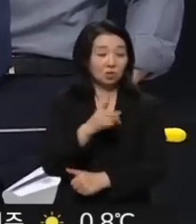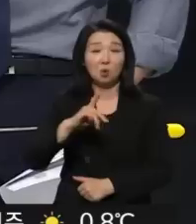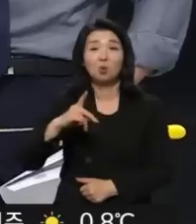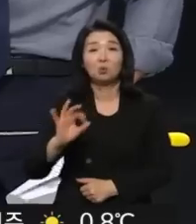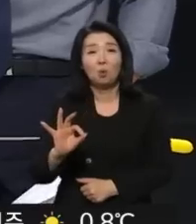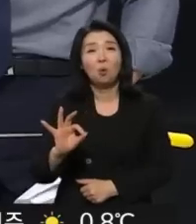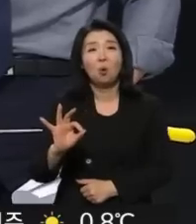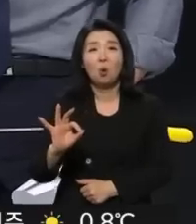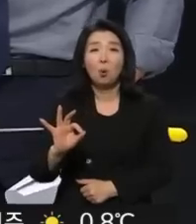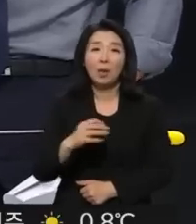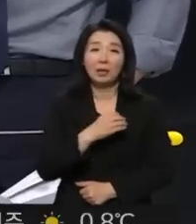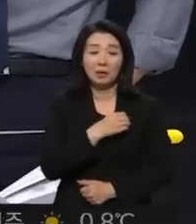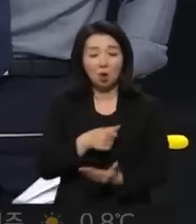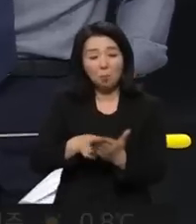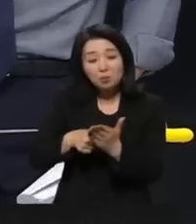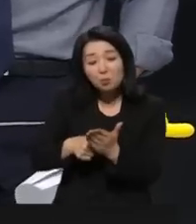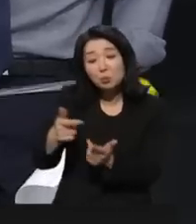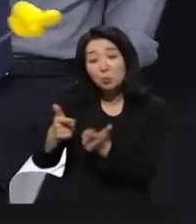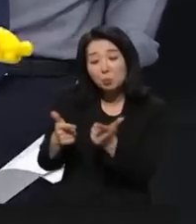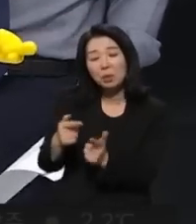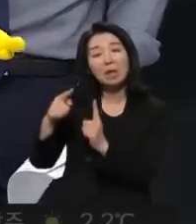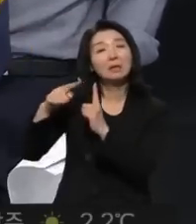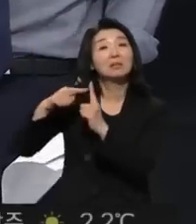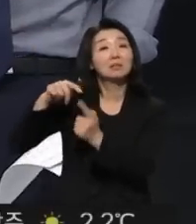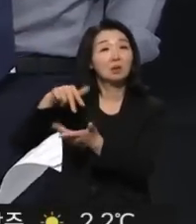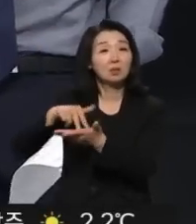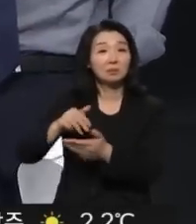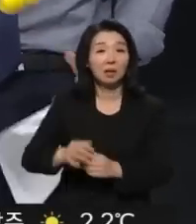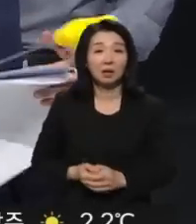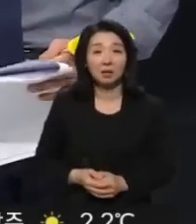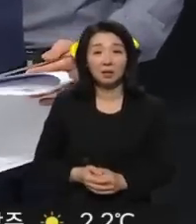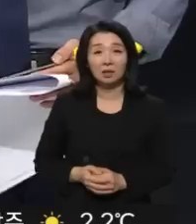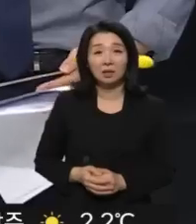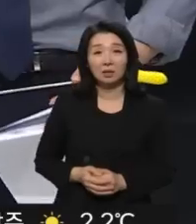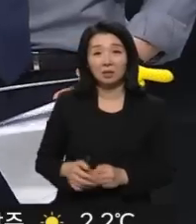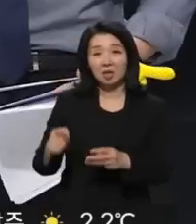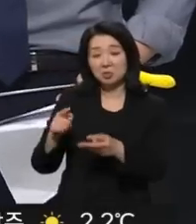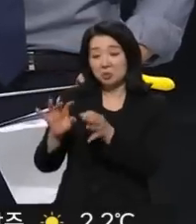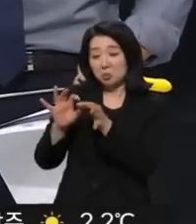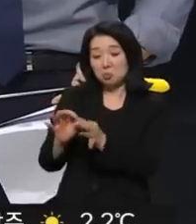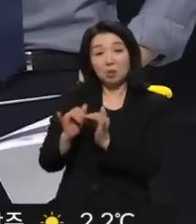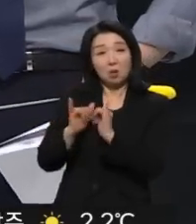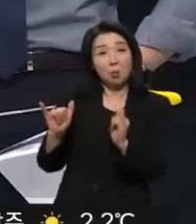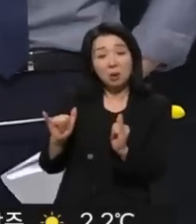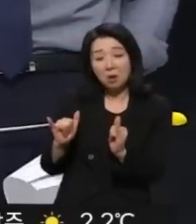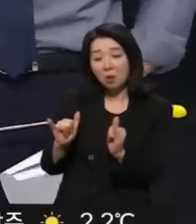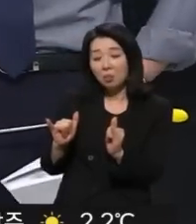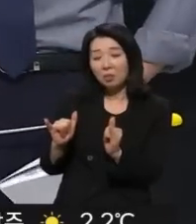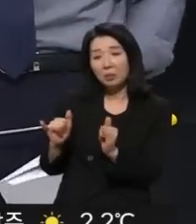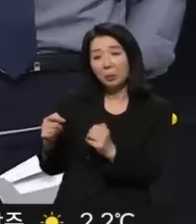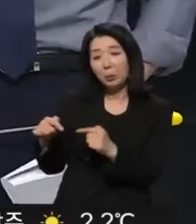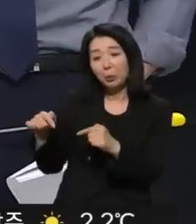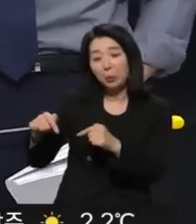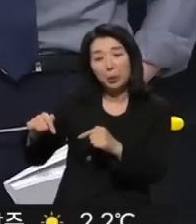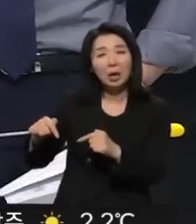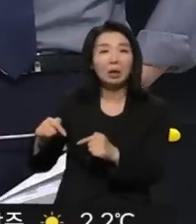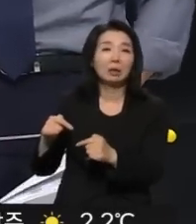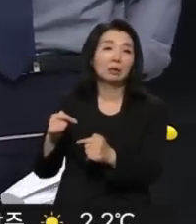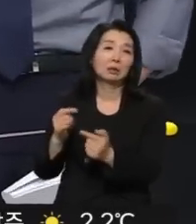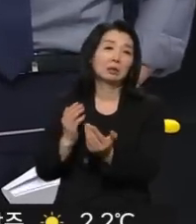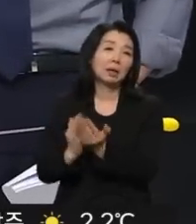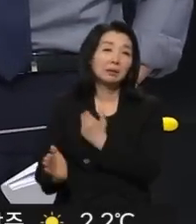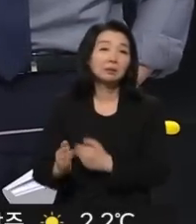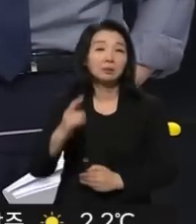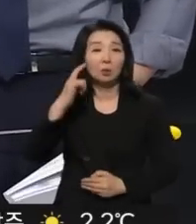상향에 긍정적인 반응이라고 합니다. 하지만 이런 친윤계 조성이 이 못마땅한 이도 있습니다. 말